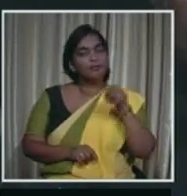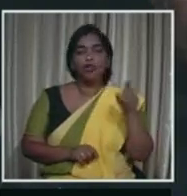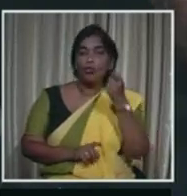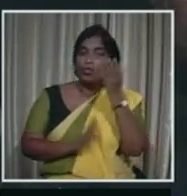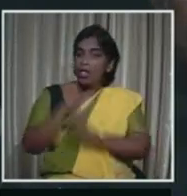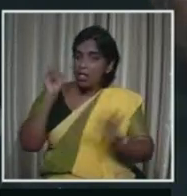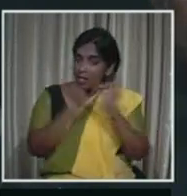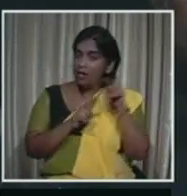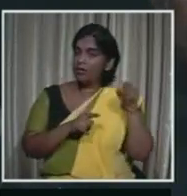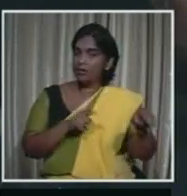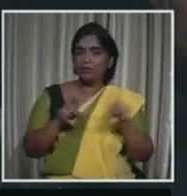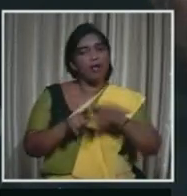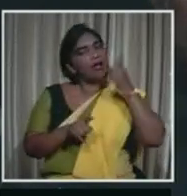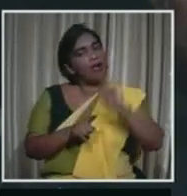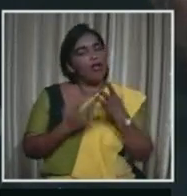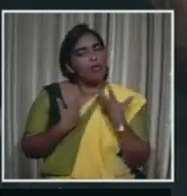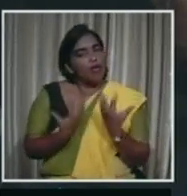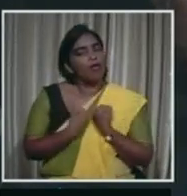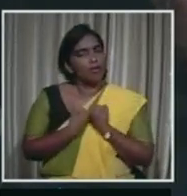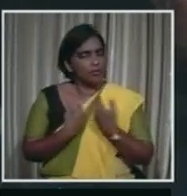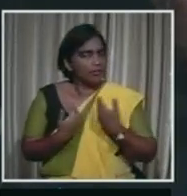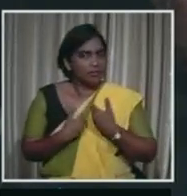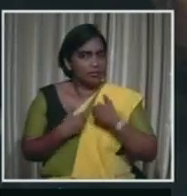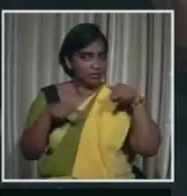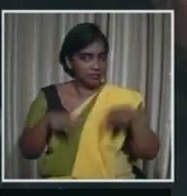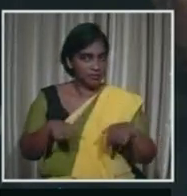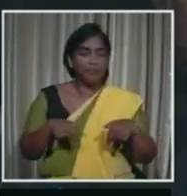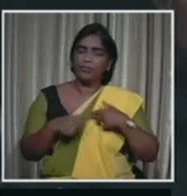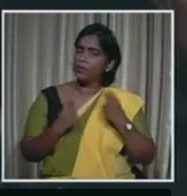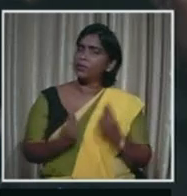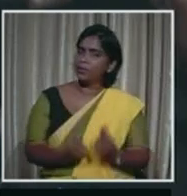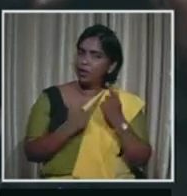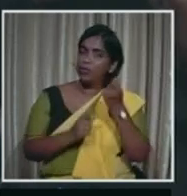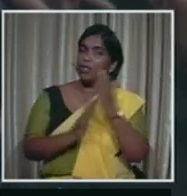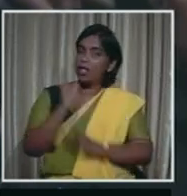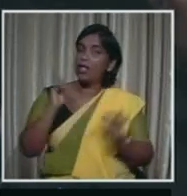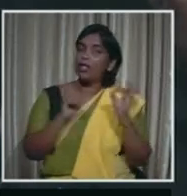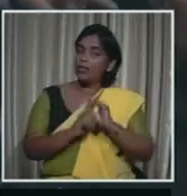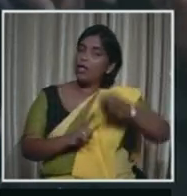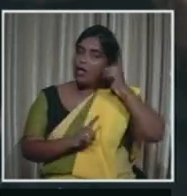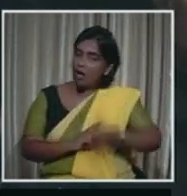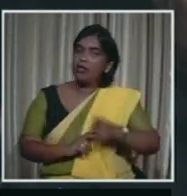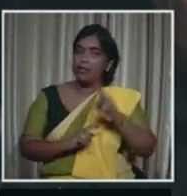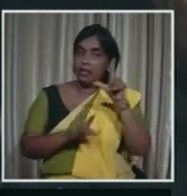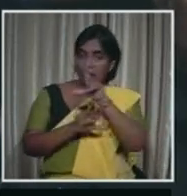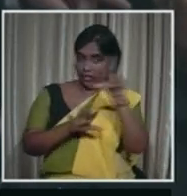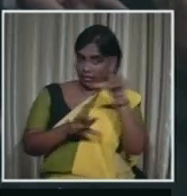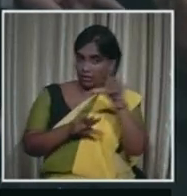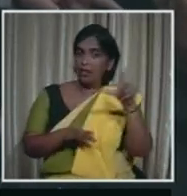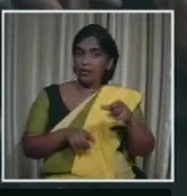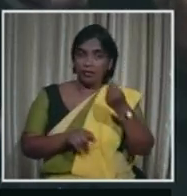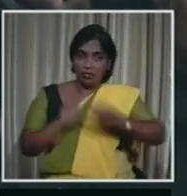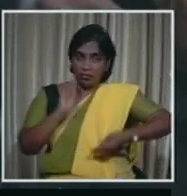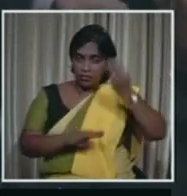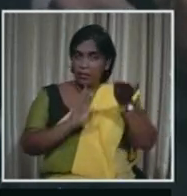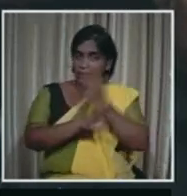මුදල් ඇමතිවරයාගේ අනුමැතිය අවශ්‍යයි කියලා අපි මෙතන වහාම මුදල් ඇමතිවරයාගේ අනුමැතිය 17 වෙනිදා මේ මිල වැඩි